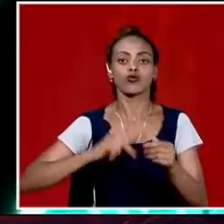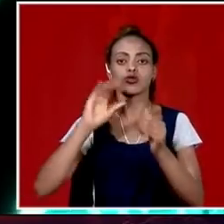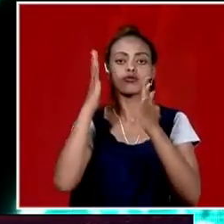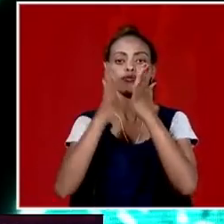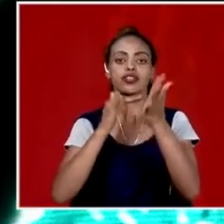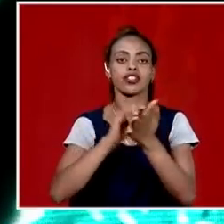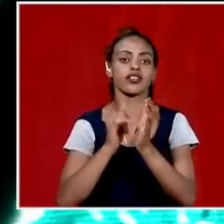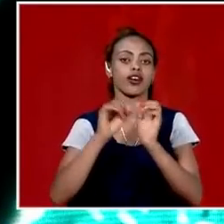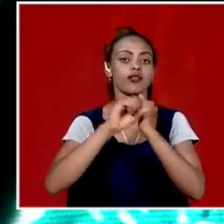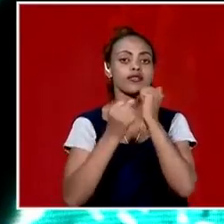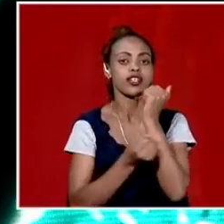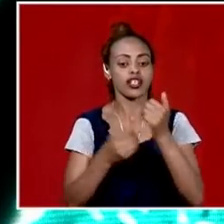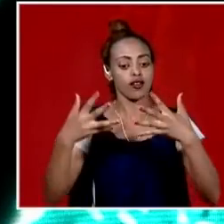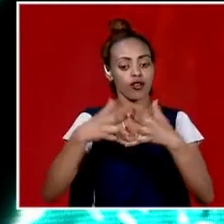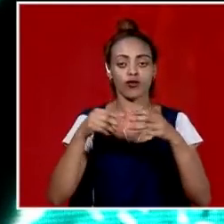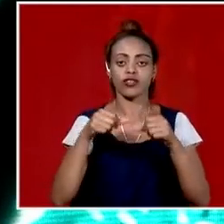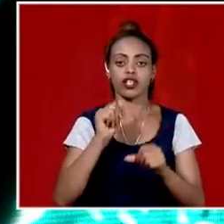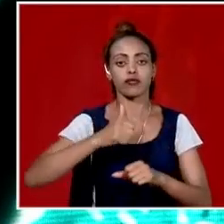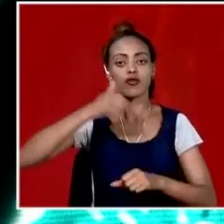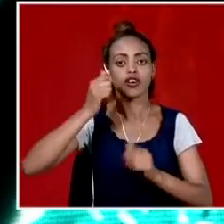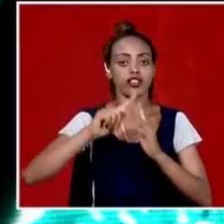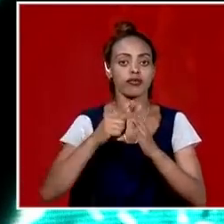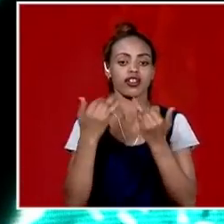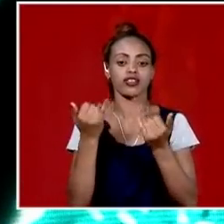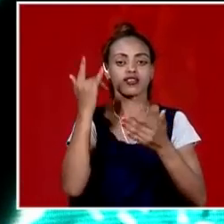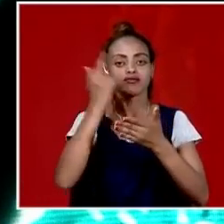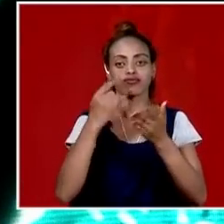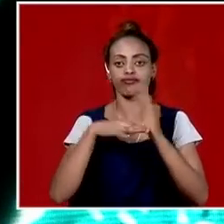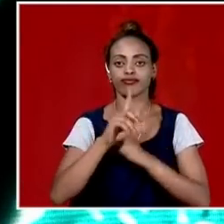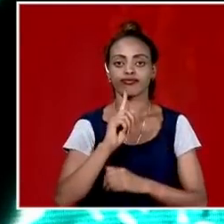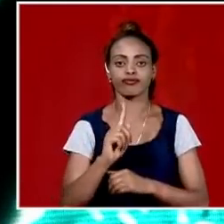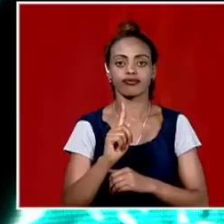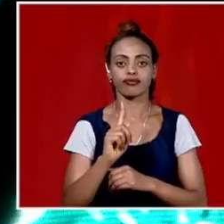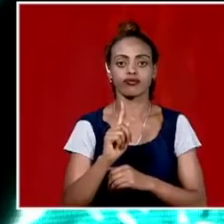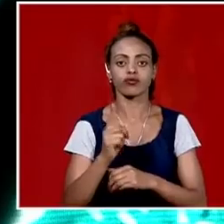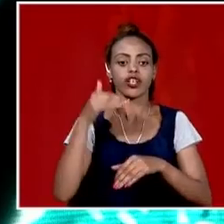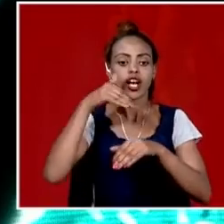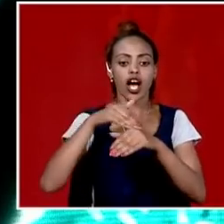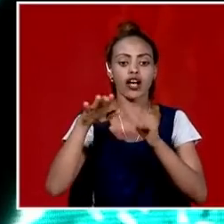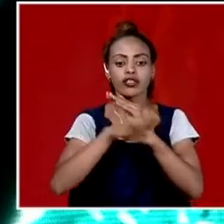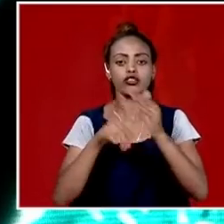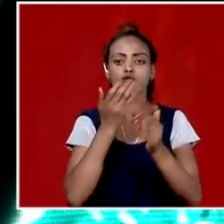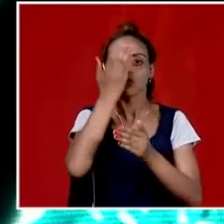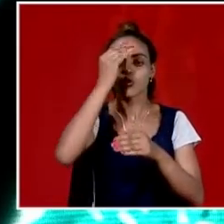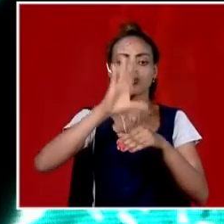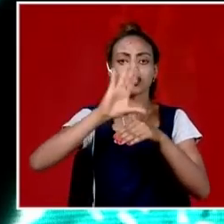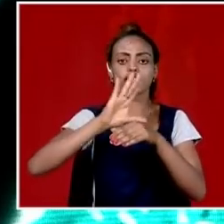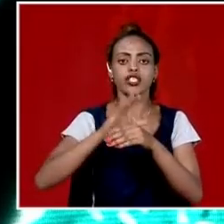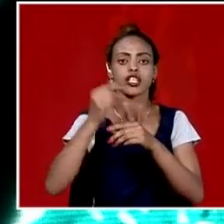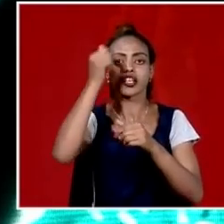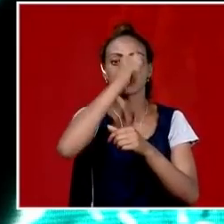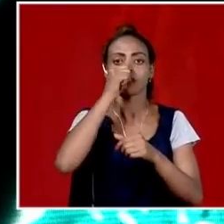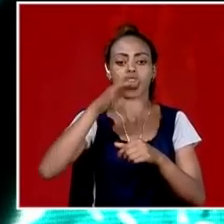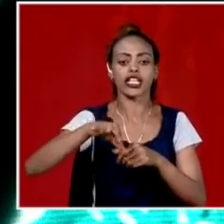ገብረ እግዚኣብሔር ሓቢርናኩም ክንፀንሕ ኢና። ብቐንዲ ነጥታት ዜና ፈሊምና ሕዚ ድማ ናብ ዘርዝሮም። ኣብ ትሕቲ ኦርቶዶክሳዊት ተዋህዶ ቤተ ክርስትያን